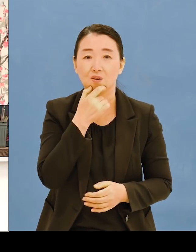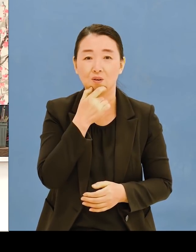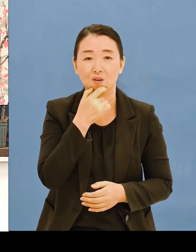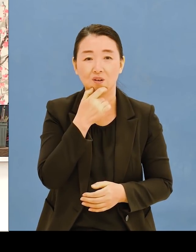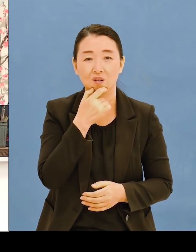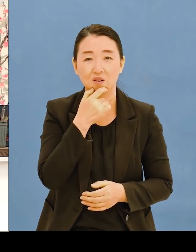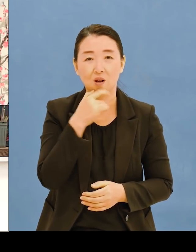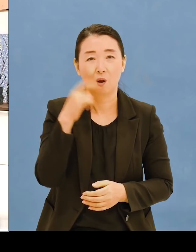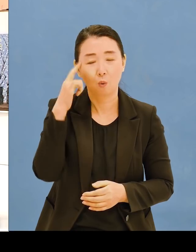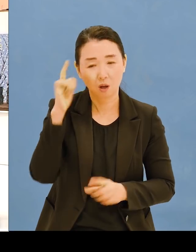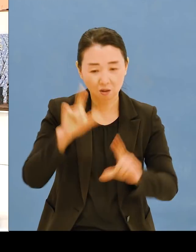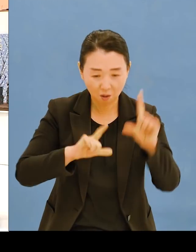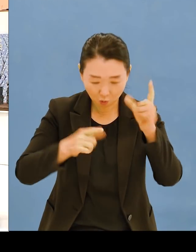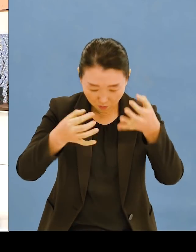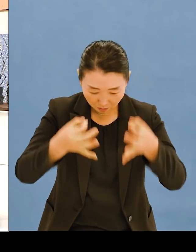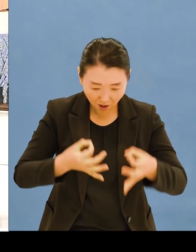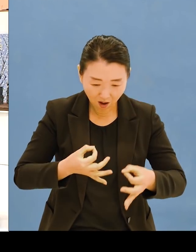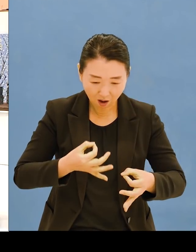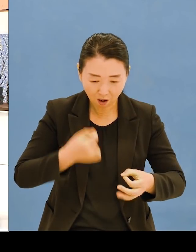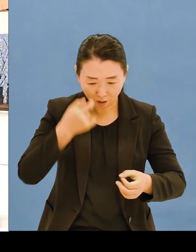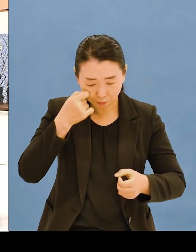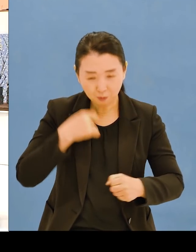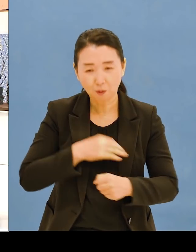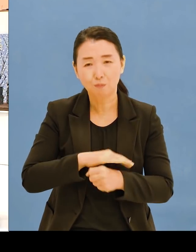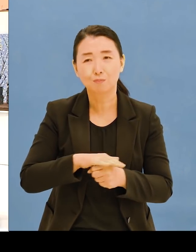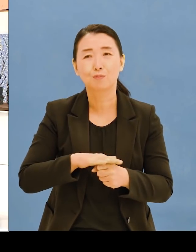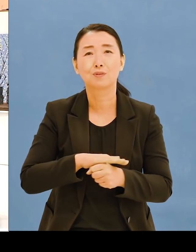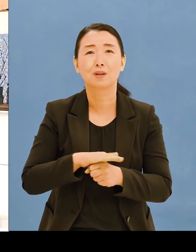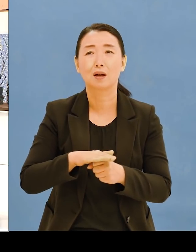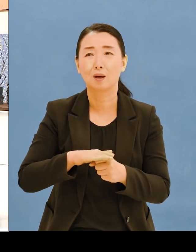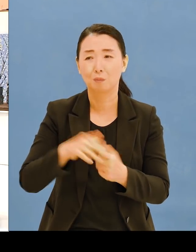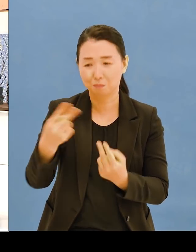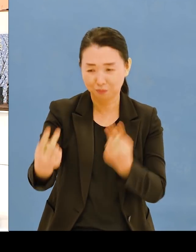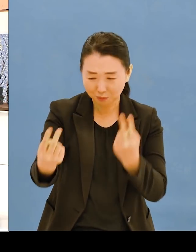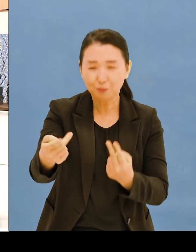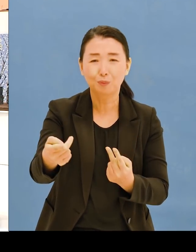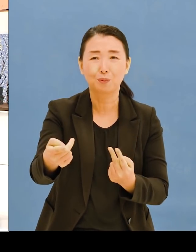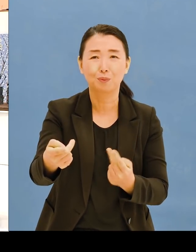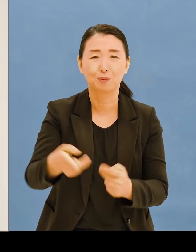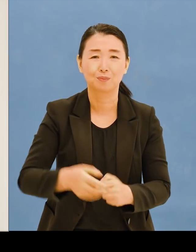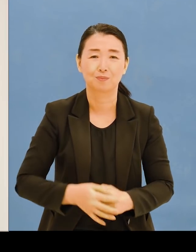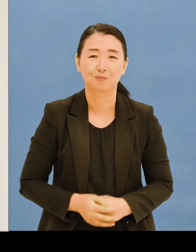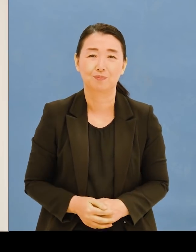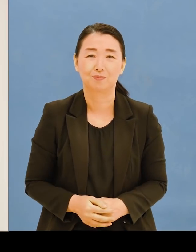저의 모습이 너무 처량하고 비교가 되면서 그렇죠. 비교가 되면서